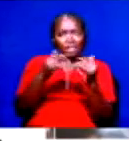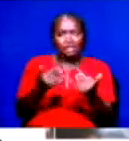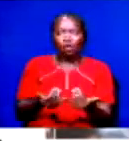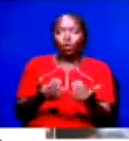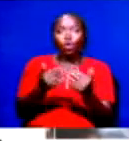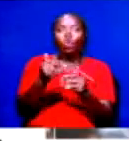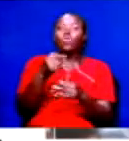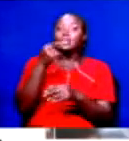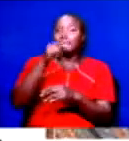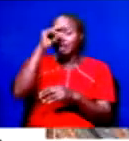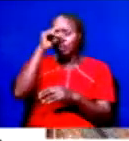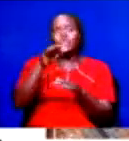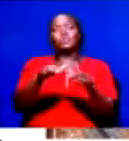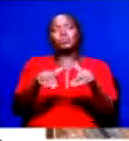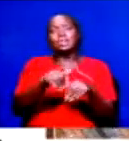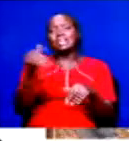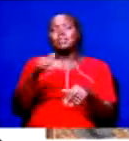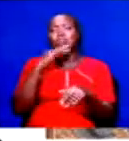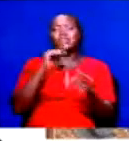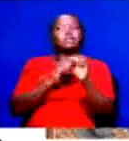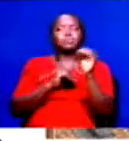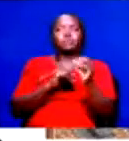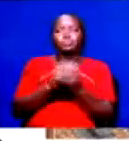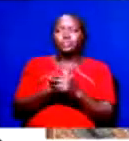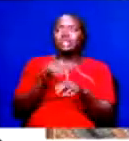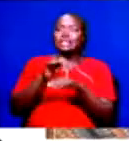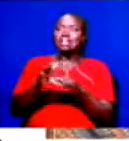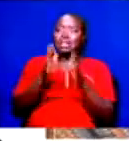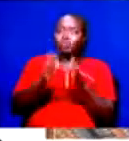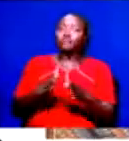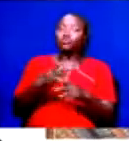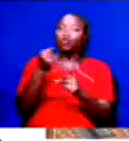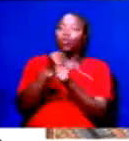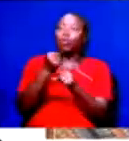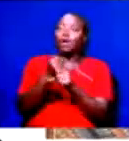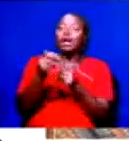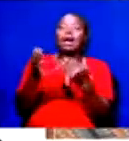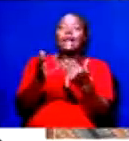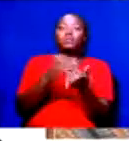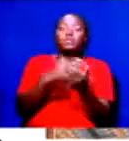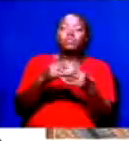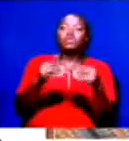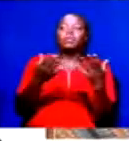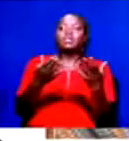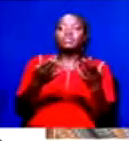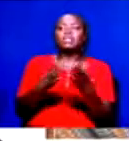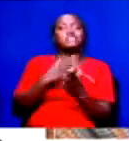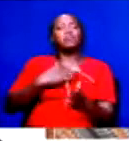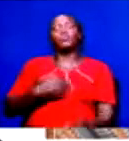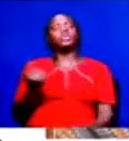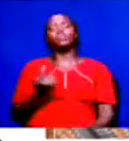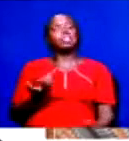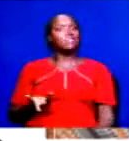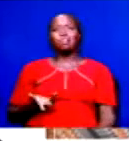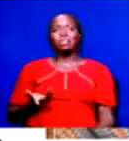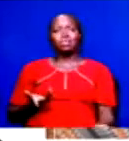serikali hatutangoja kupoteza mwingine. Wezi tuma mtu aende kazi na ile silaha umempatia ni mwili yake.